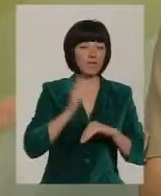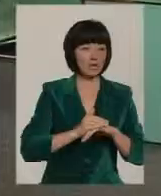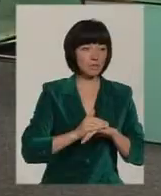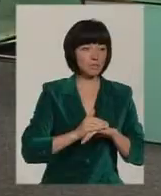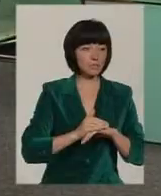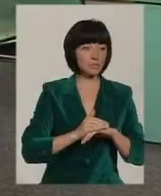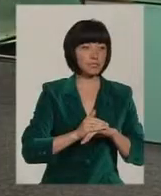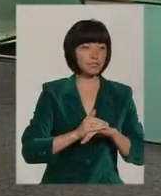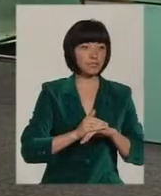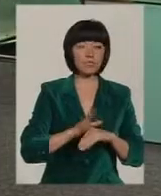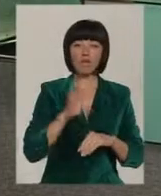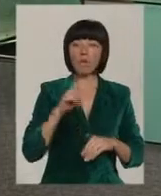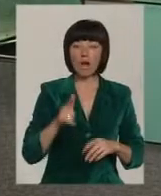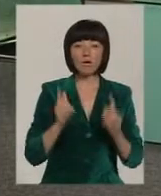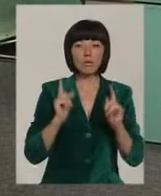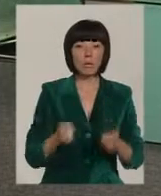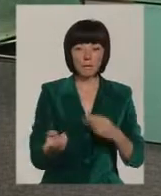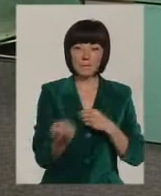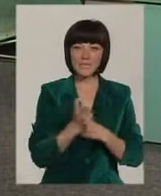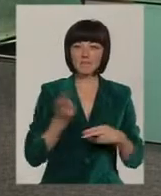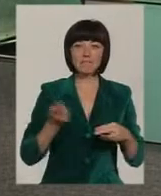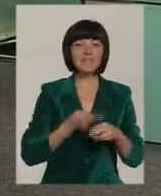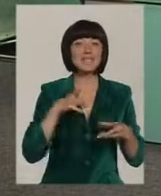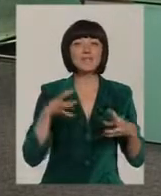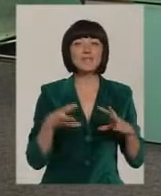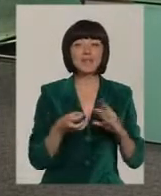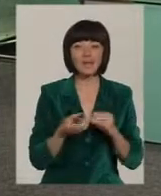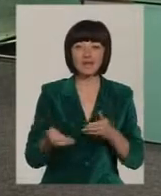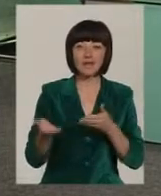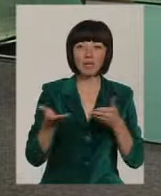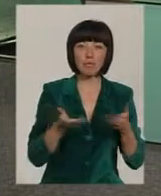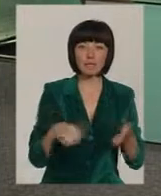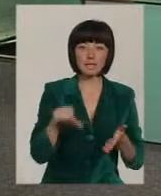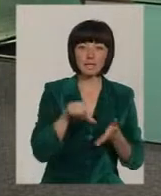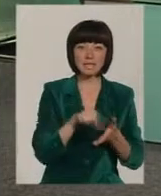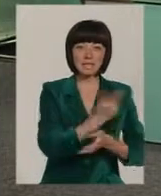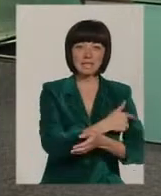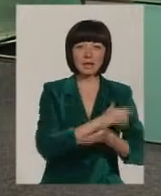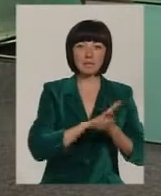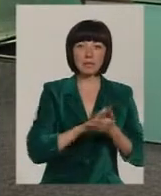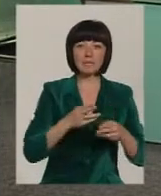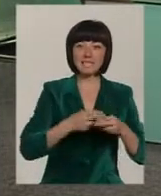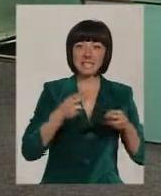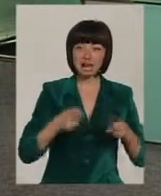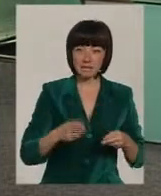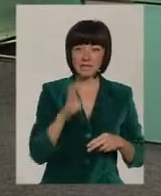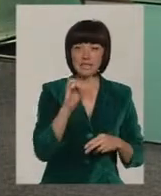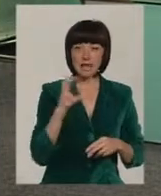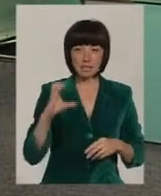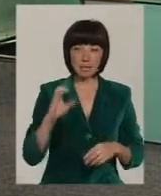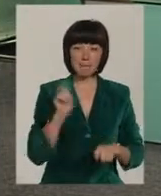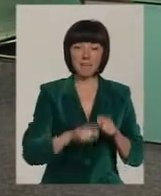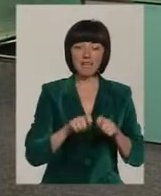Пан Олег погодився прийти до нас після безрезультатних запрошень представників санепідемстанції, адже саме СЕС